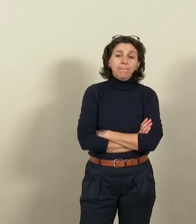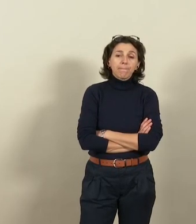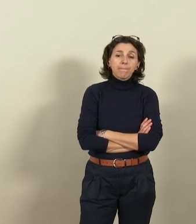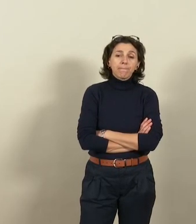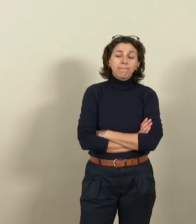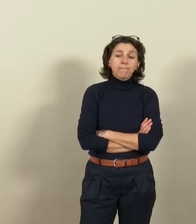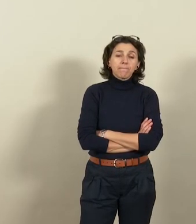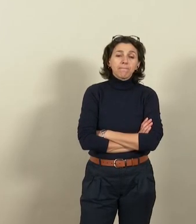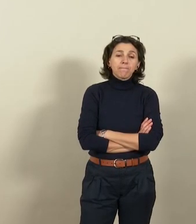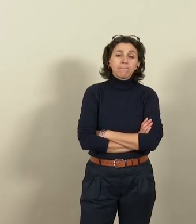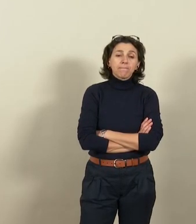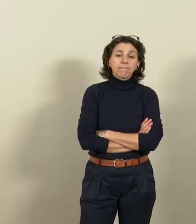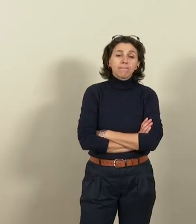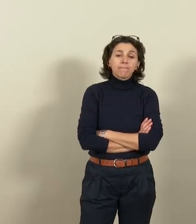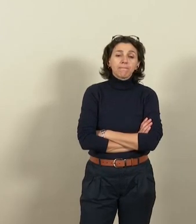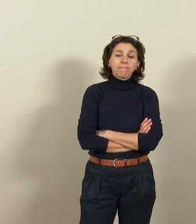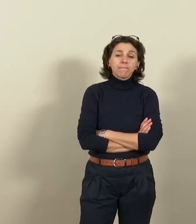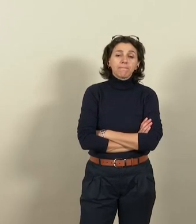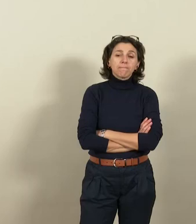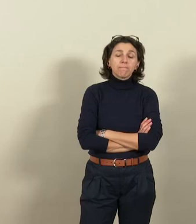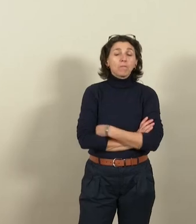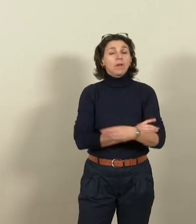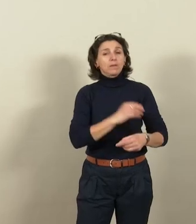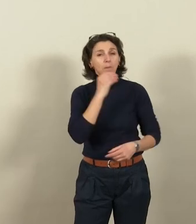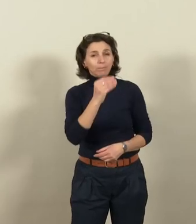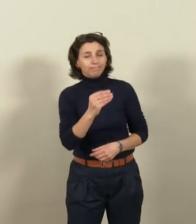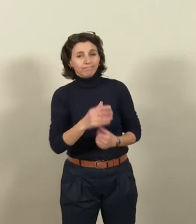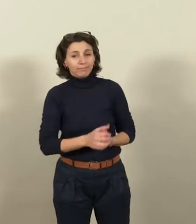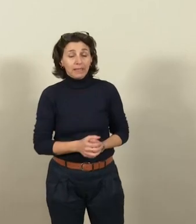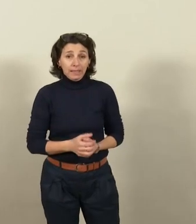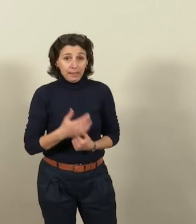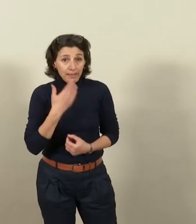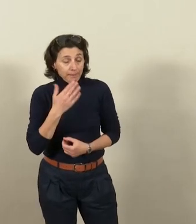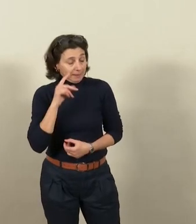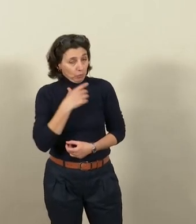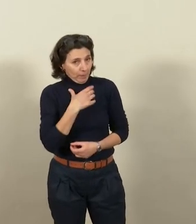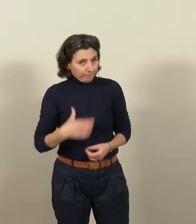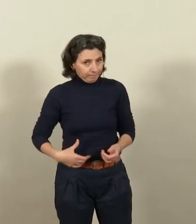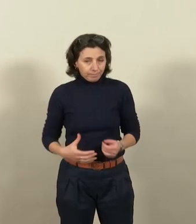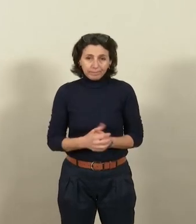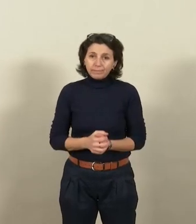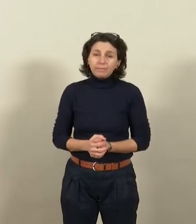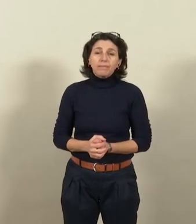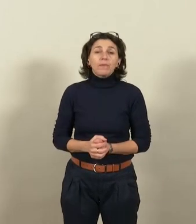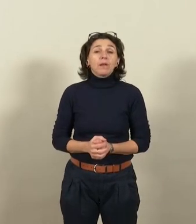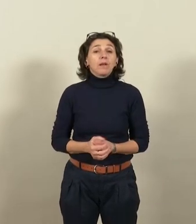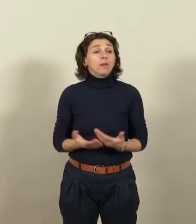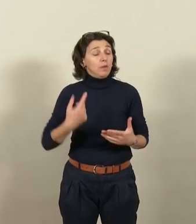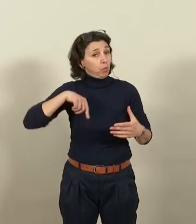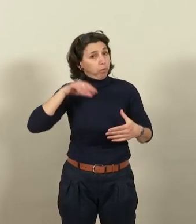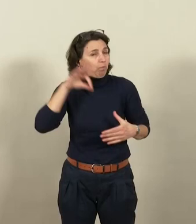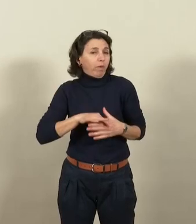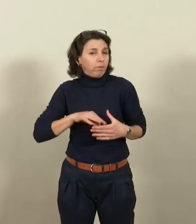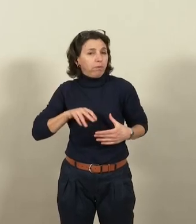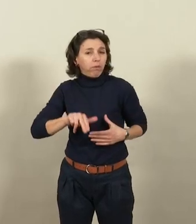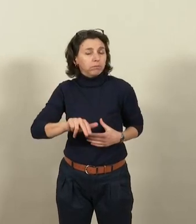marche voà ça y est merci Monsieur le Maire alors nous vrons cette délibération parce